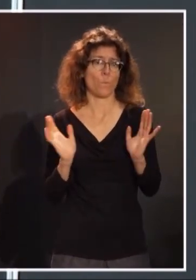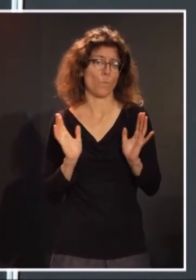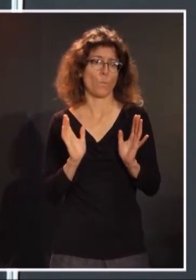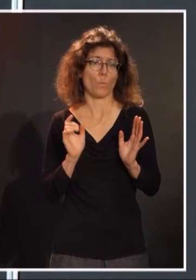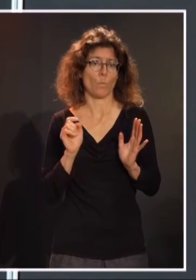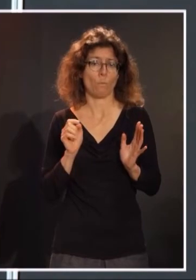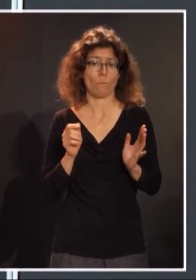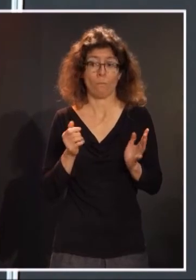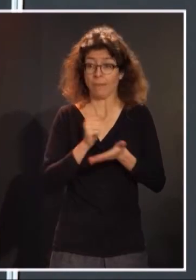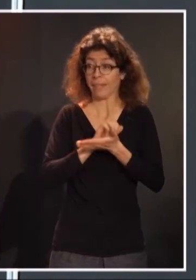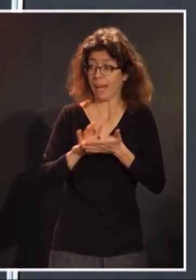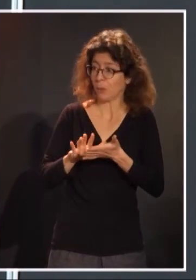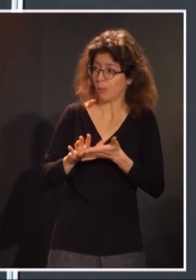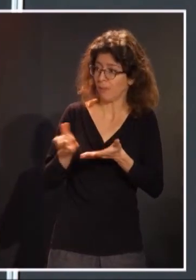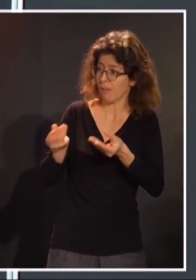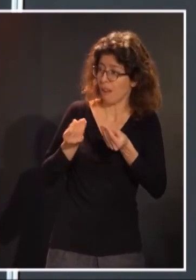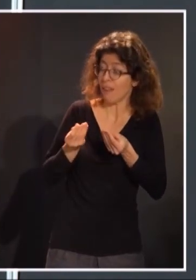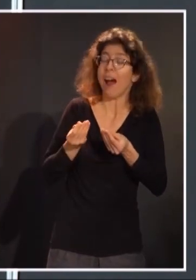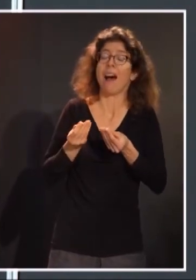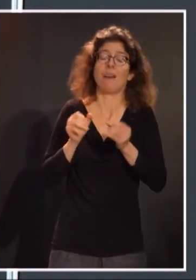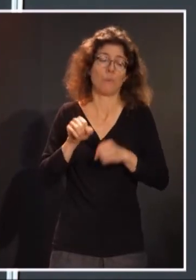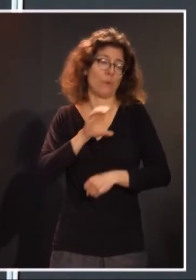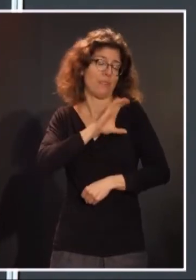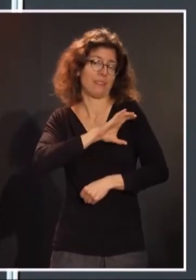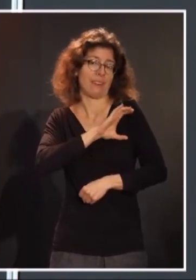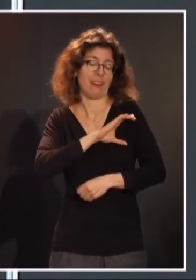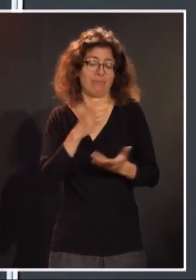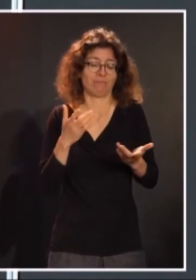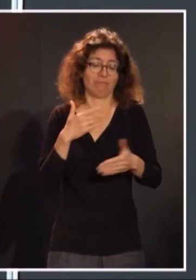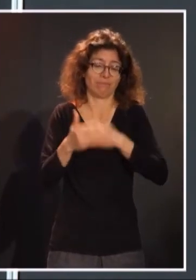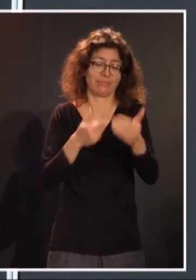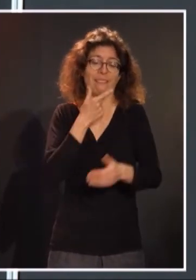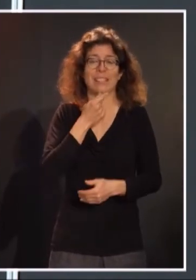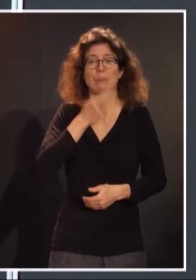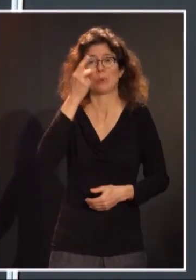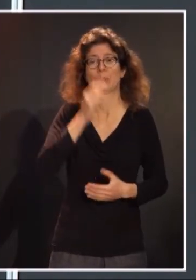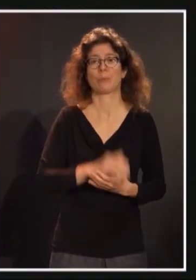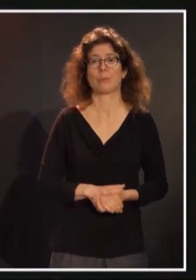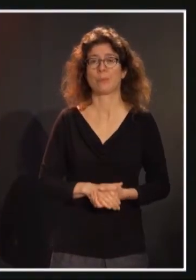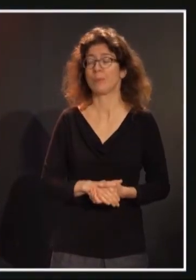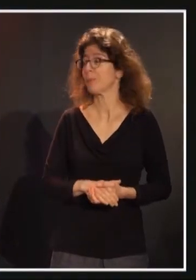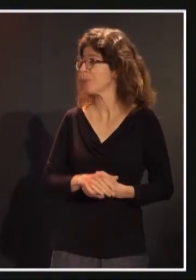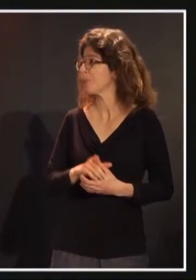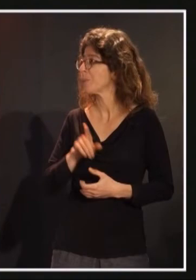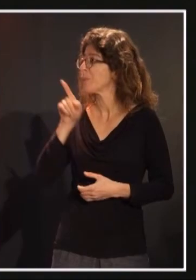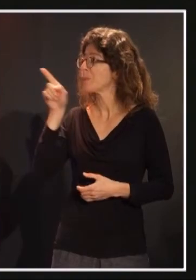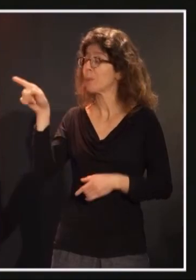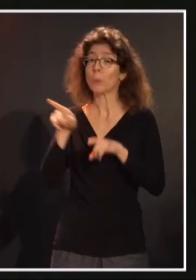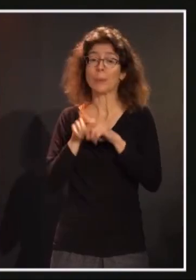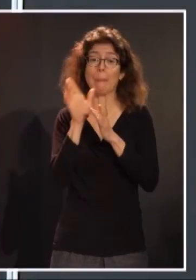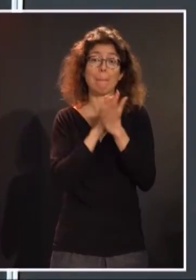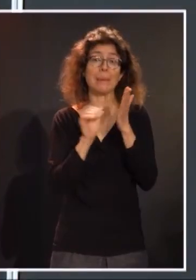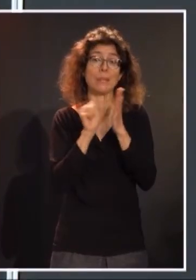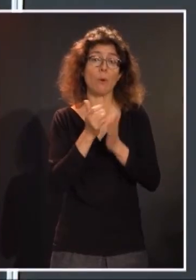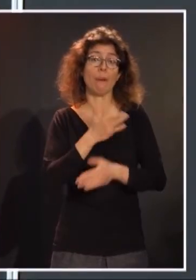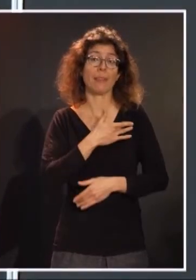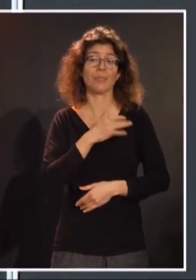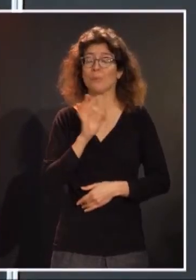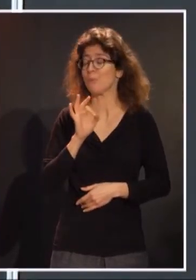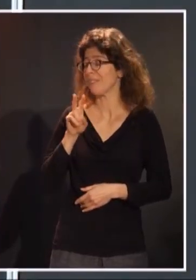On l'a pu l'avoir gratuitement pour le tester, ce qui facilite les choses. Et puis il y a l'aspect aussi des pictos qui est intéressant, ouais,